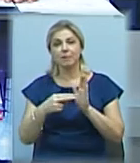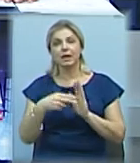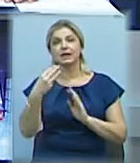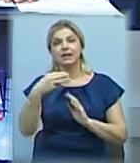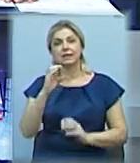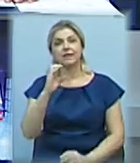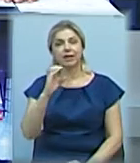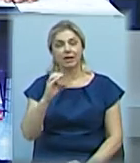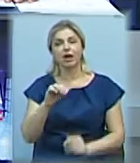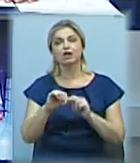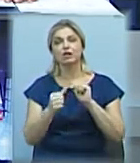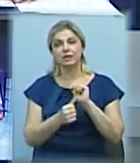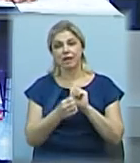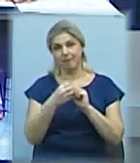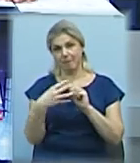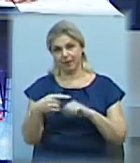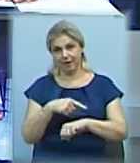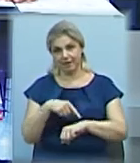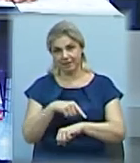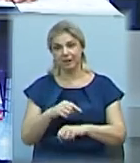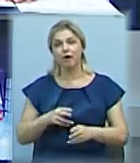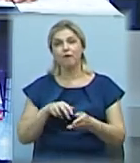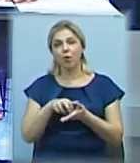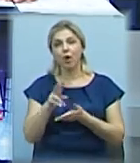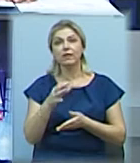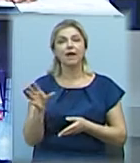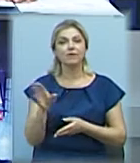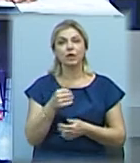30 вересня о 16:15.